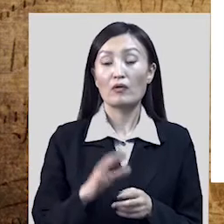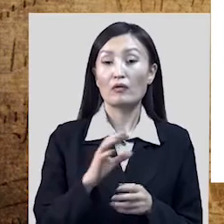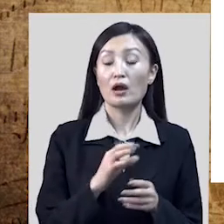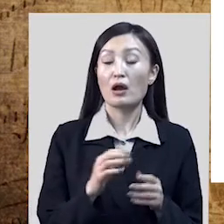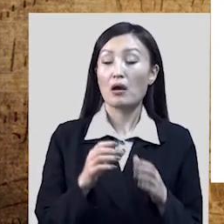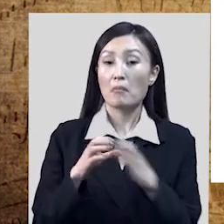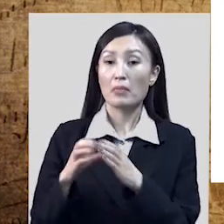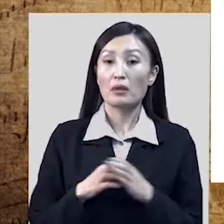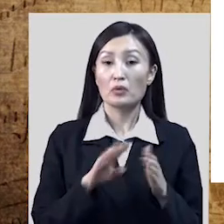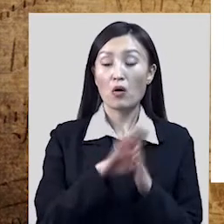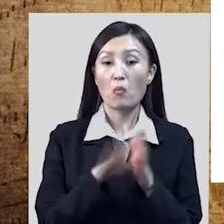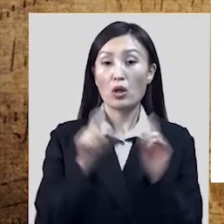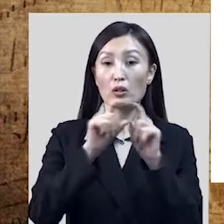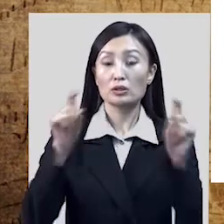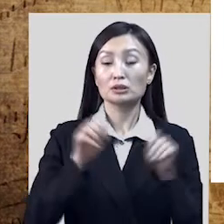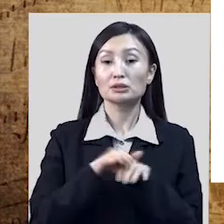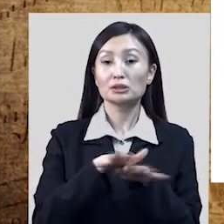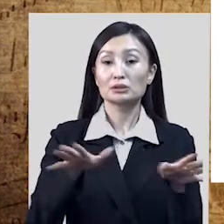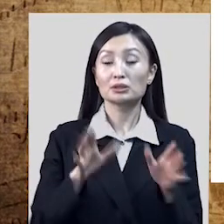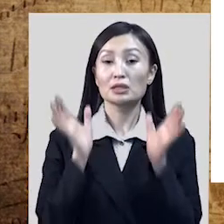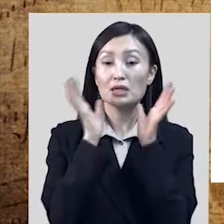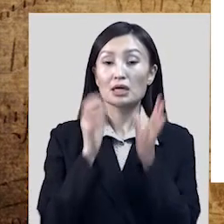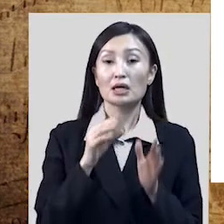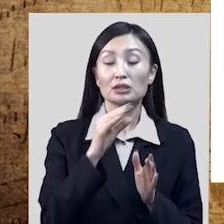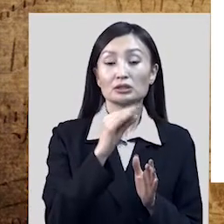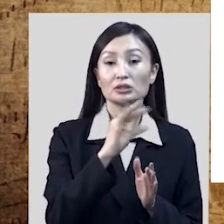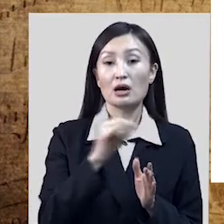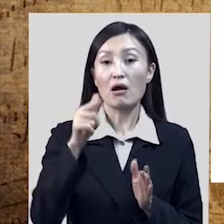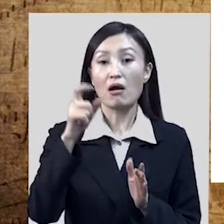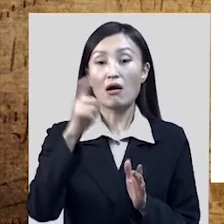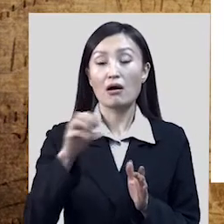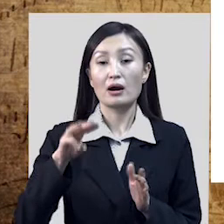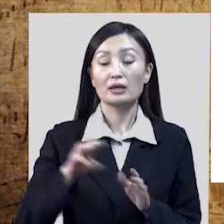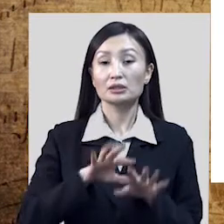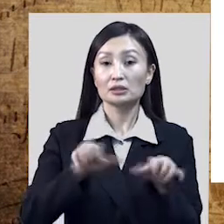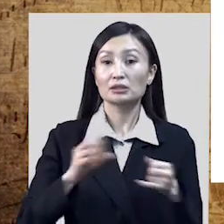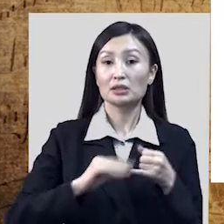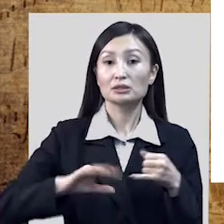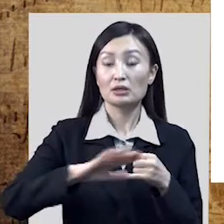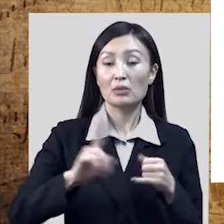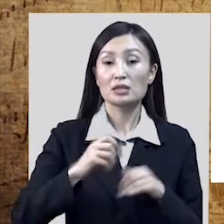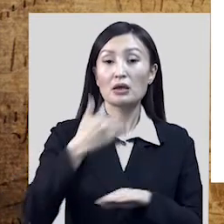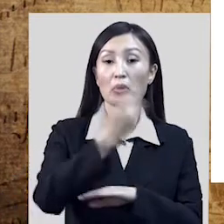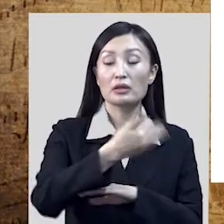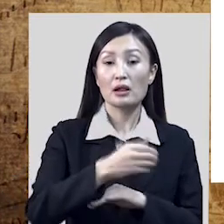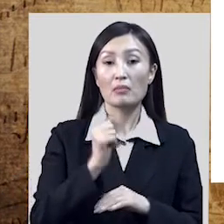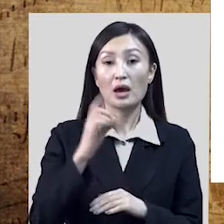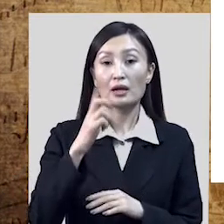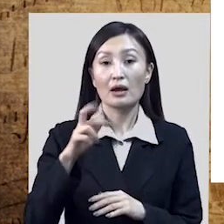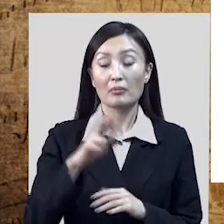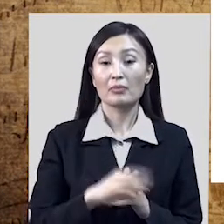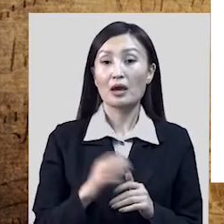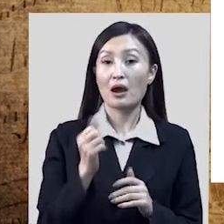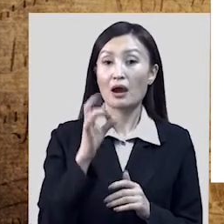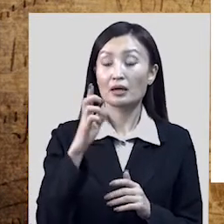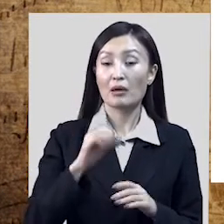племена под лозунгом распространение ислама джихада стали захватывать земли за пределами аравии прежде чем арабы